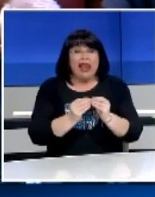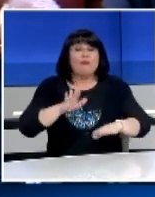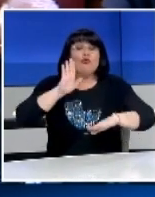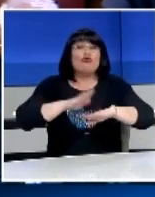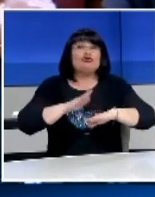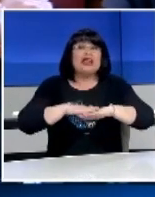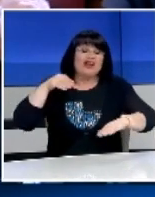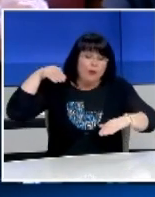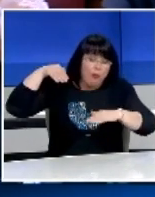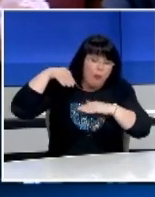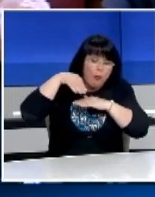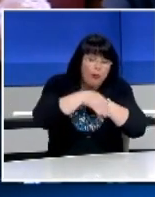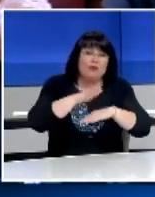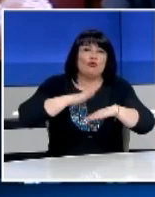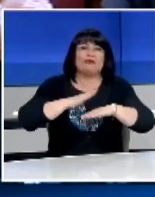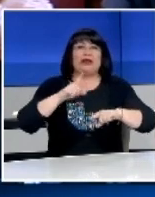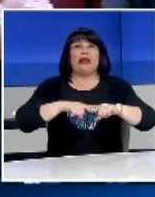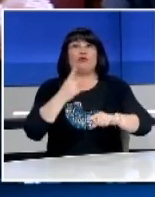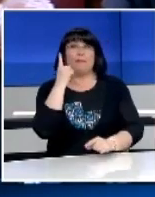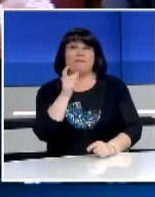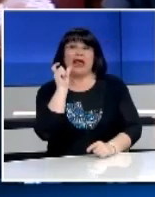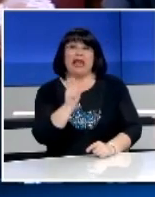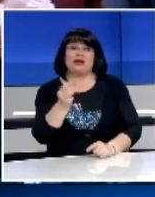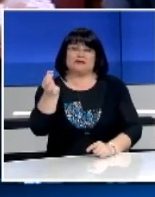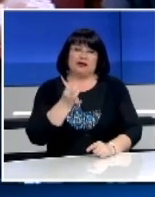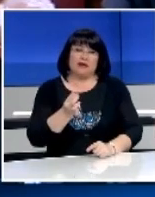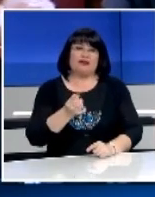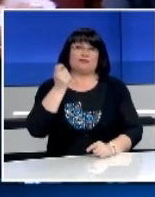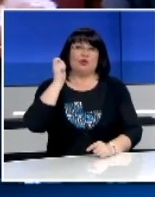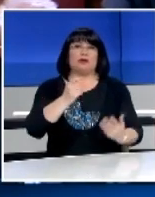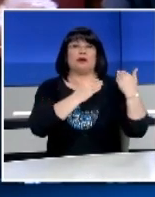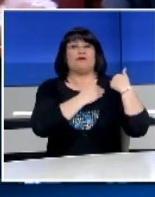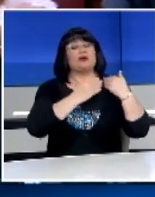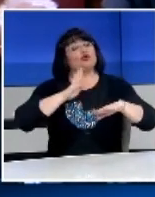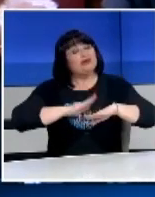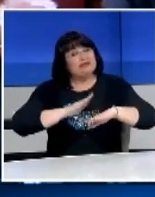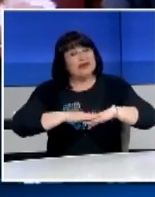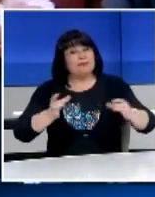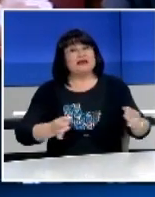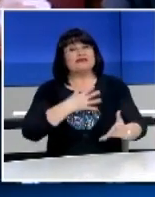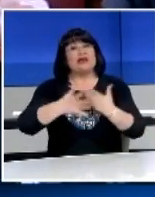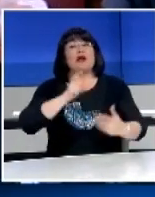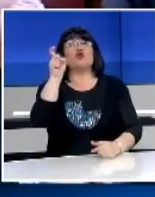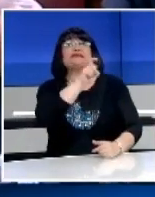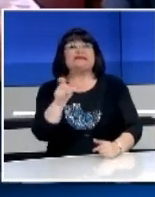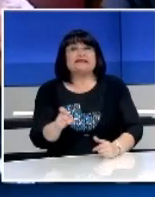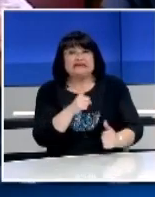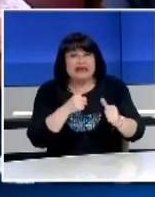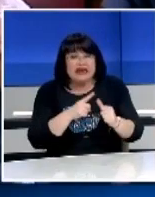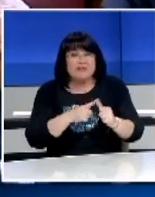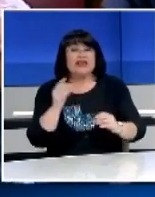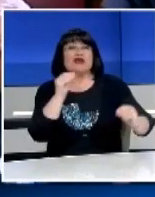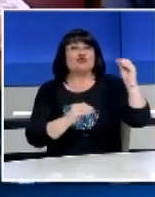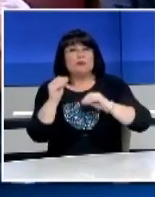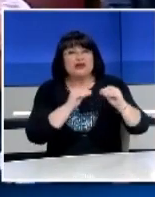στα πρόθυρα της χρεοκοπίας. Ούτε μια φορά δεν σας άκουσα να αναλαμβάνετε την πολιτική ευθύνη για το σκάνδαλο της Siemens, για το σκάνδαλο των